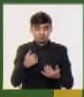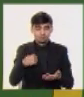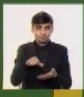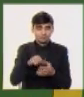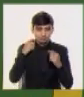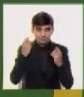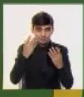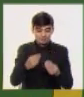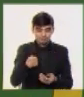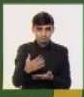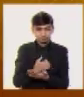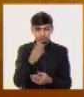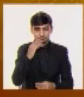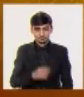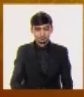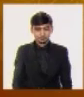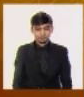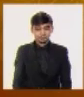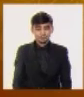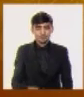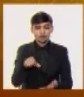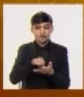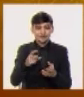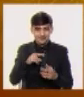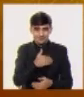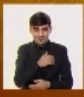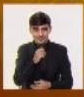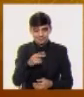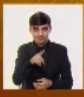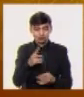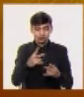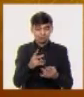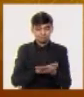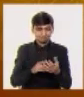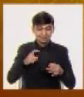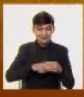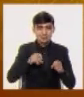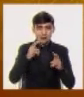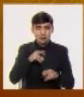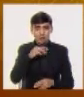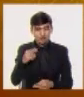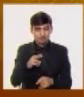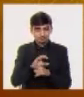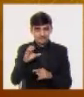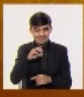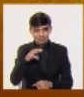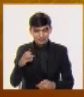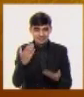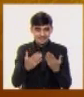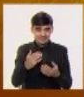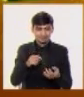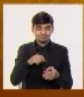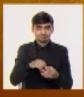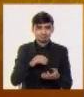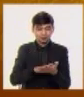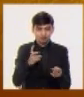день рождения такой подарок. Для того, чтобы принять участие в акции, вам нужно зарегистрировать специальный код, который находится внутри упаковки с